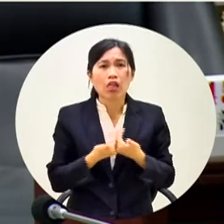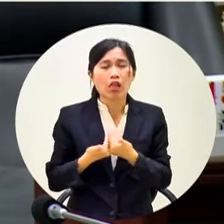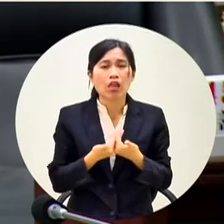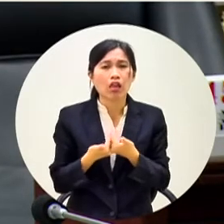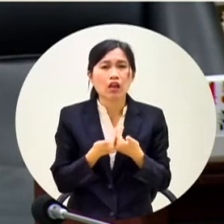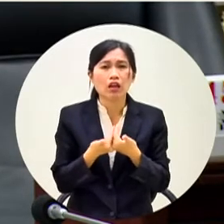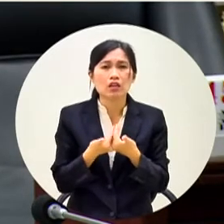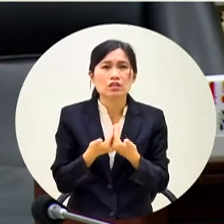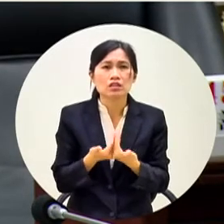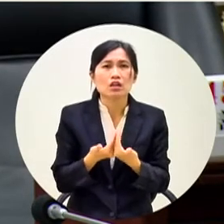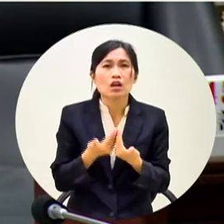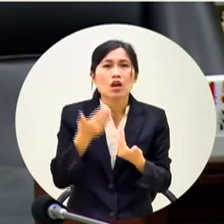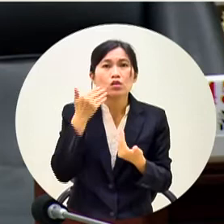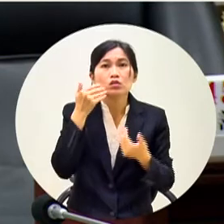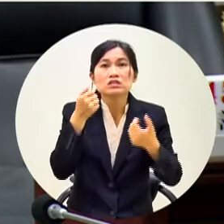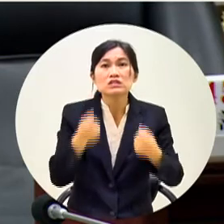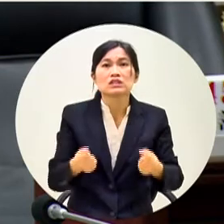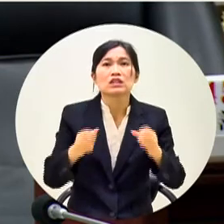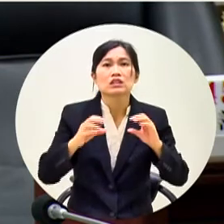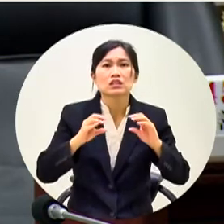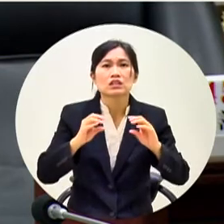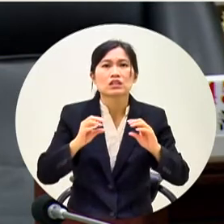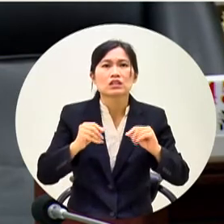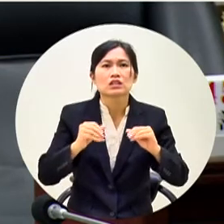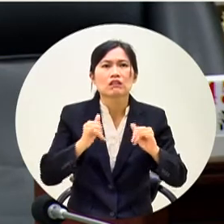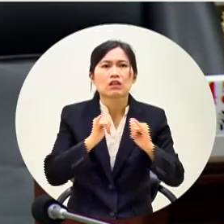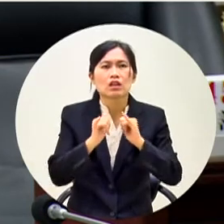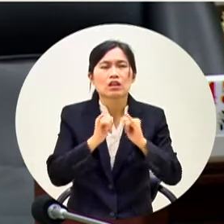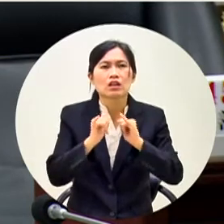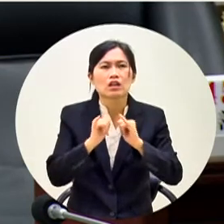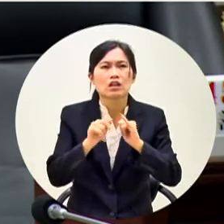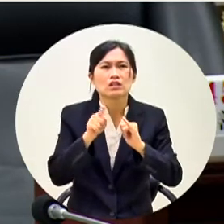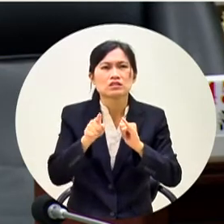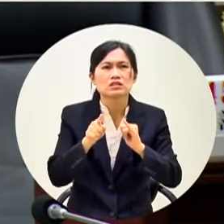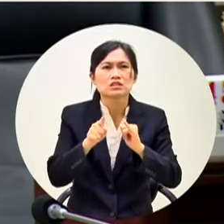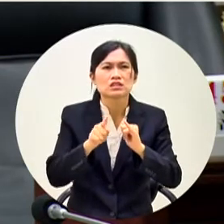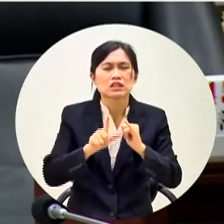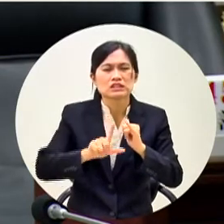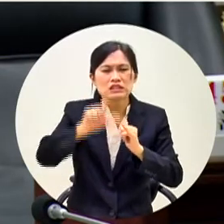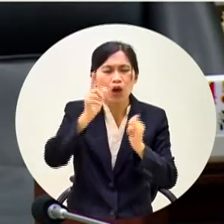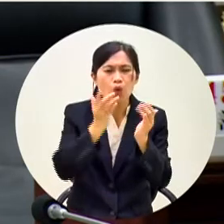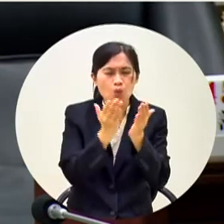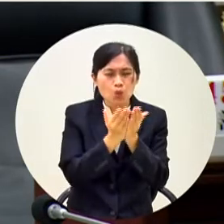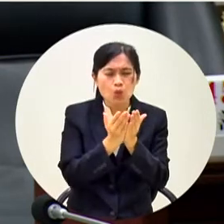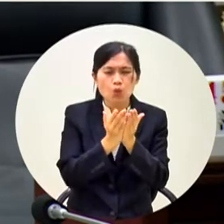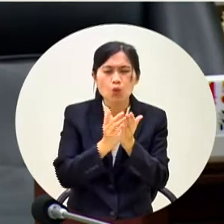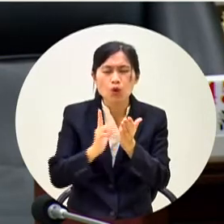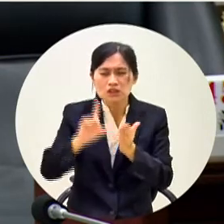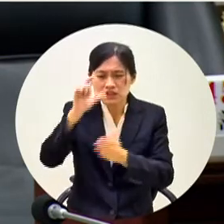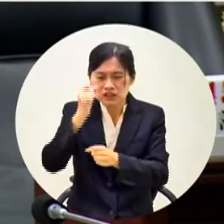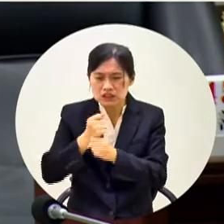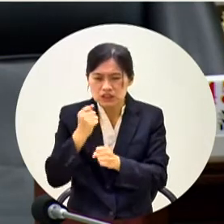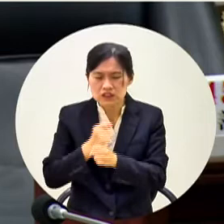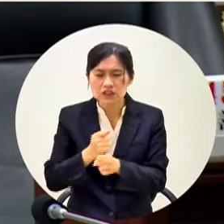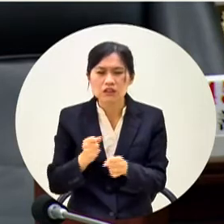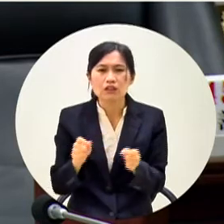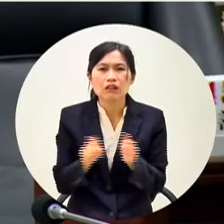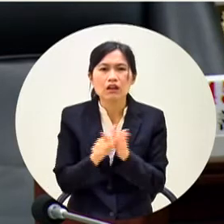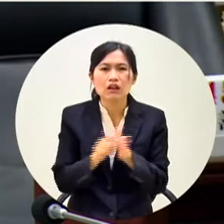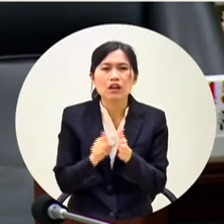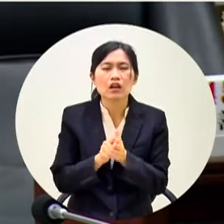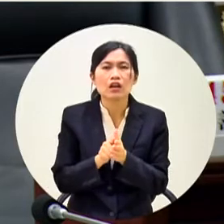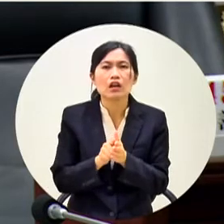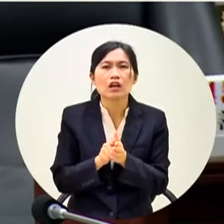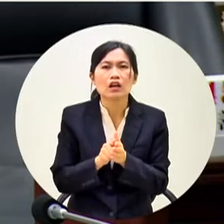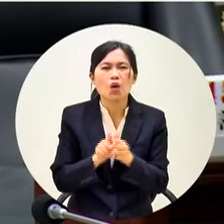看，若在地的民众，万底这个上下班时间，就车辆就侪啊！啊，你